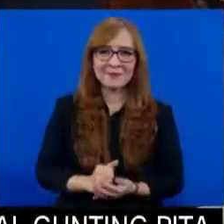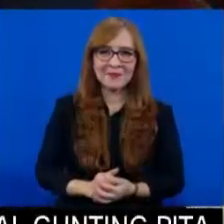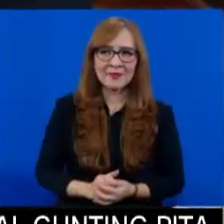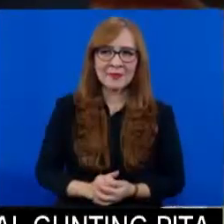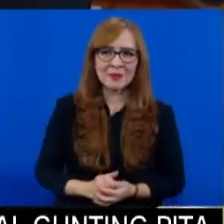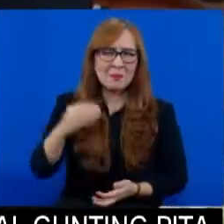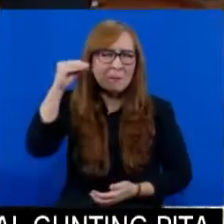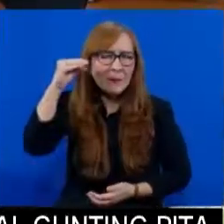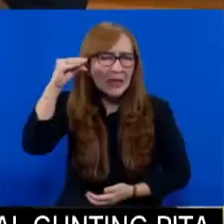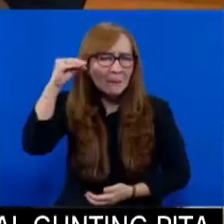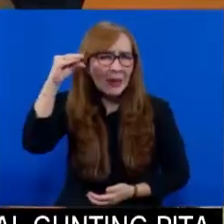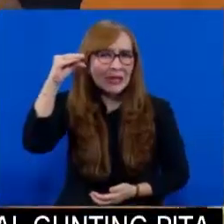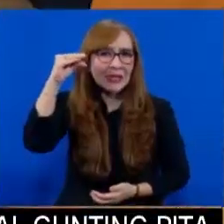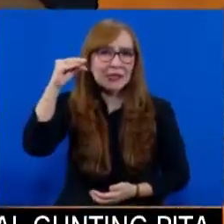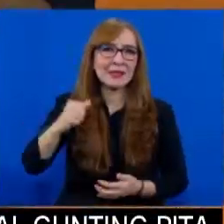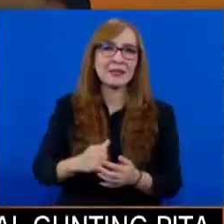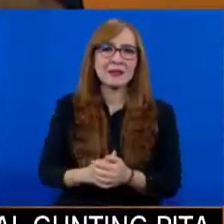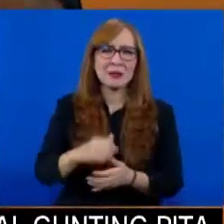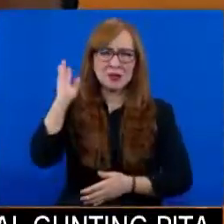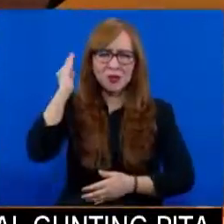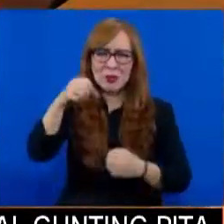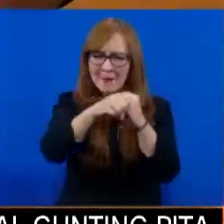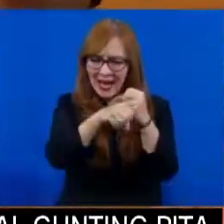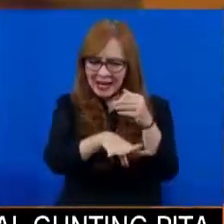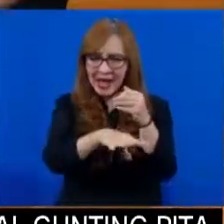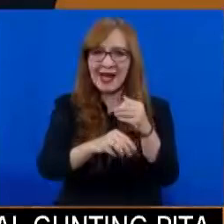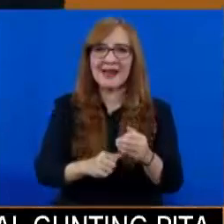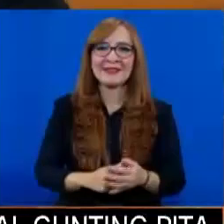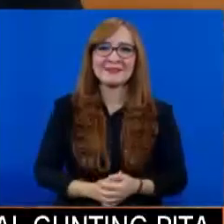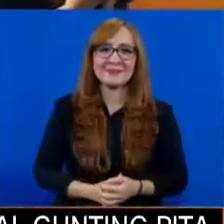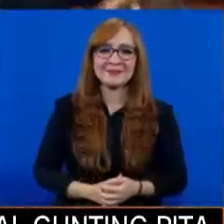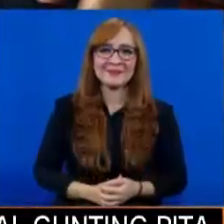Pagi-pagi terluka. Yang gampang aja lah.